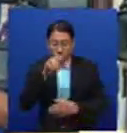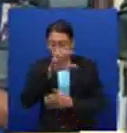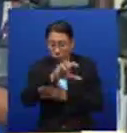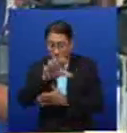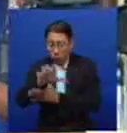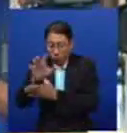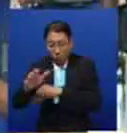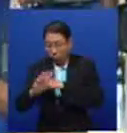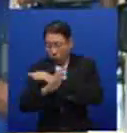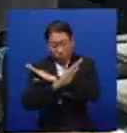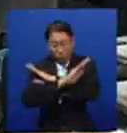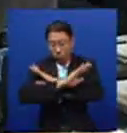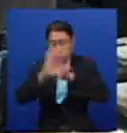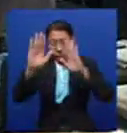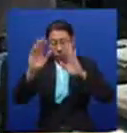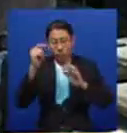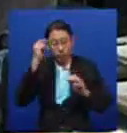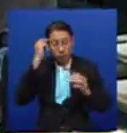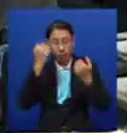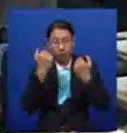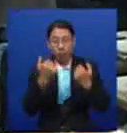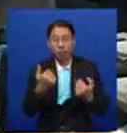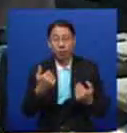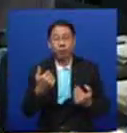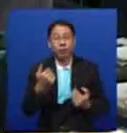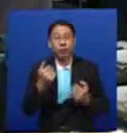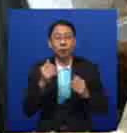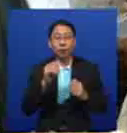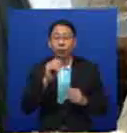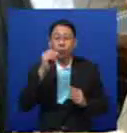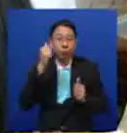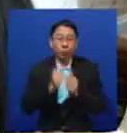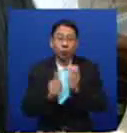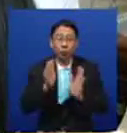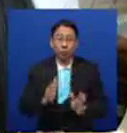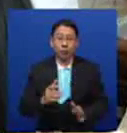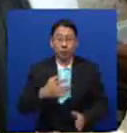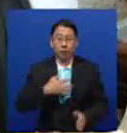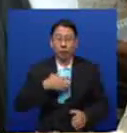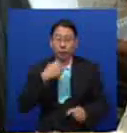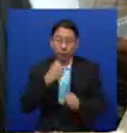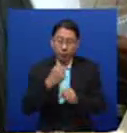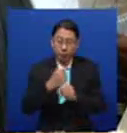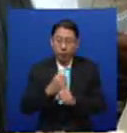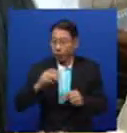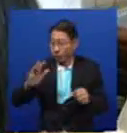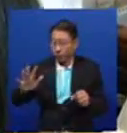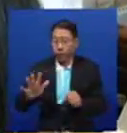ม่ให้สูบน้ำตามที่เป็นข่าวในสื่อบางฉบับเพราะว่าทุกฝ่ายนั้นยืนยันว่าทำงานอย่างเต็มที่ค่ะ